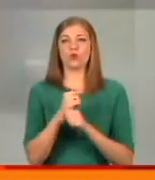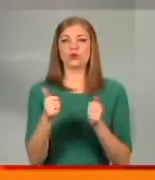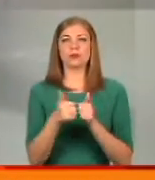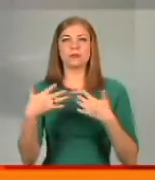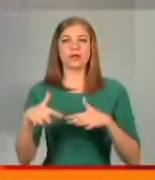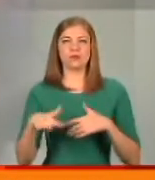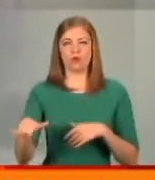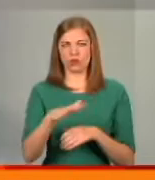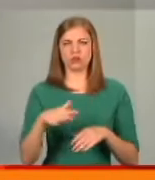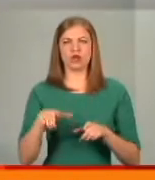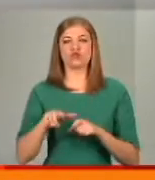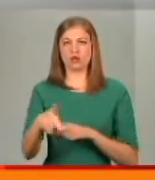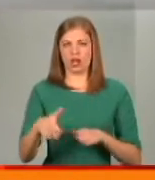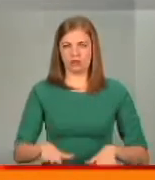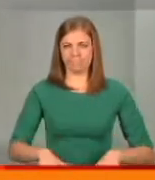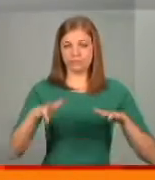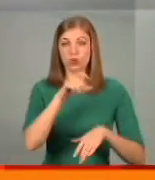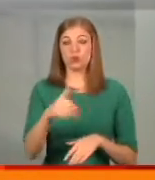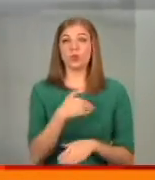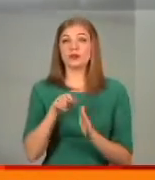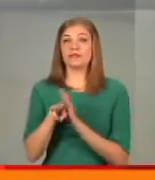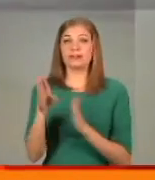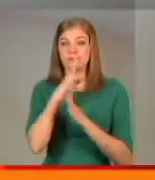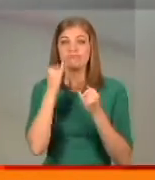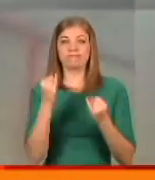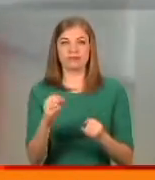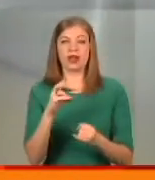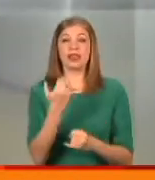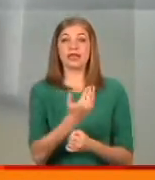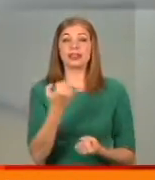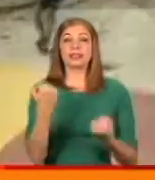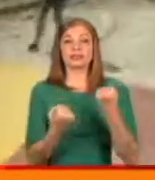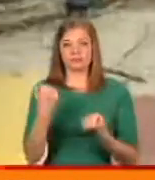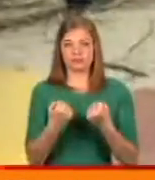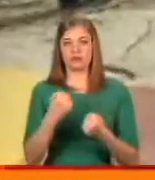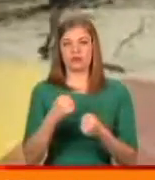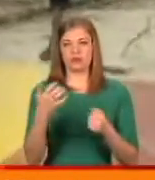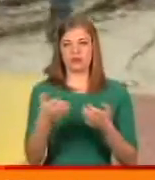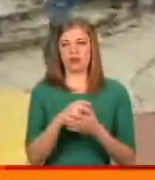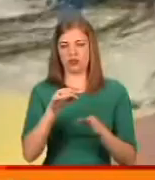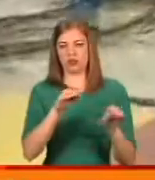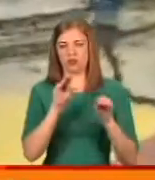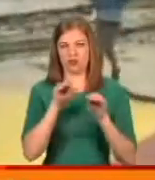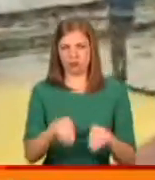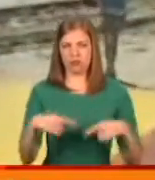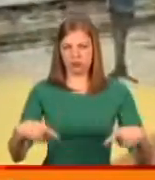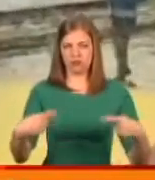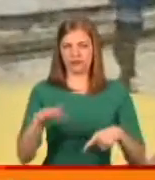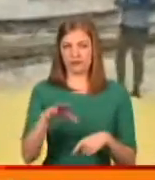Приморську затопило автошляхи. Люди намагалися втекти від негоди, утім їхні легковики один за одним загрузали в